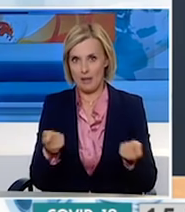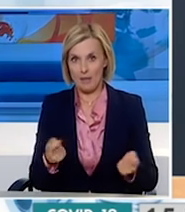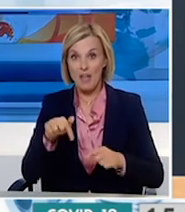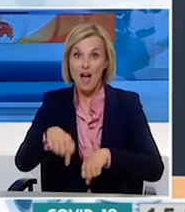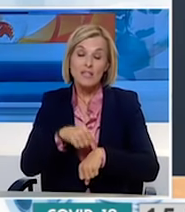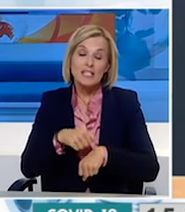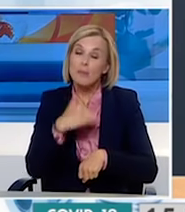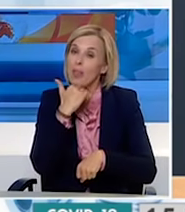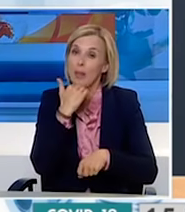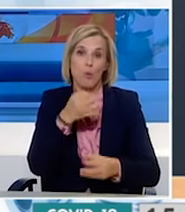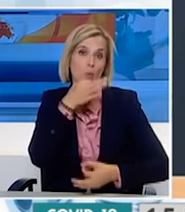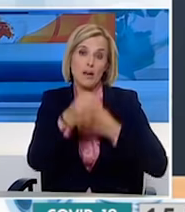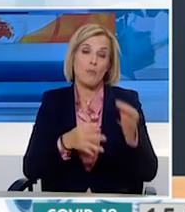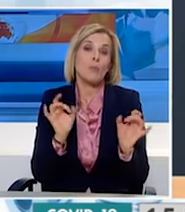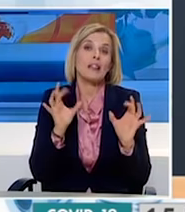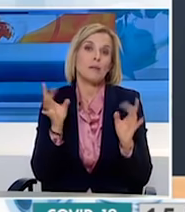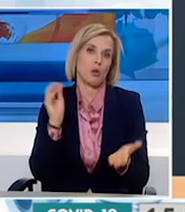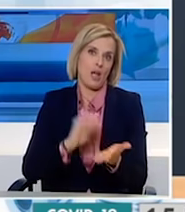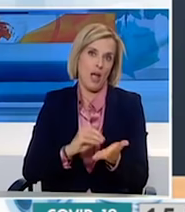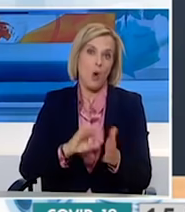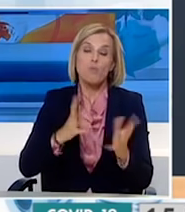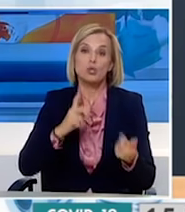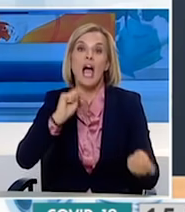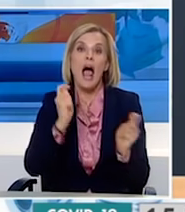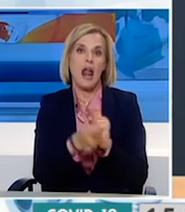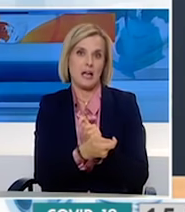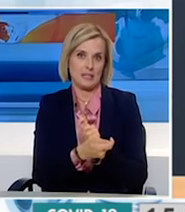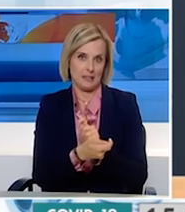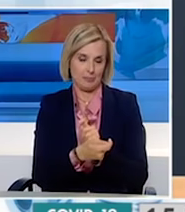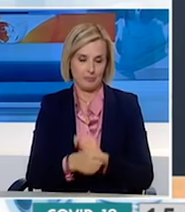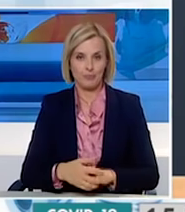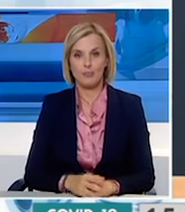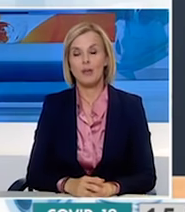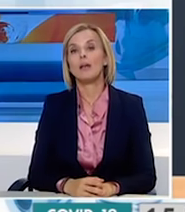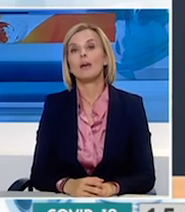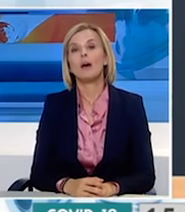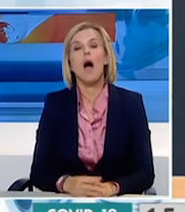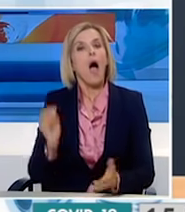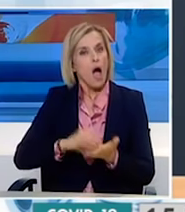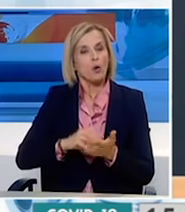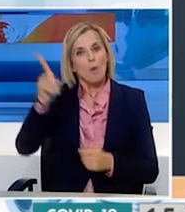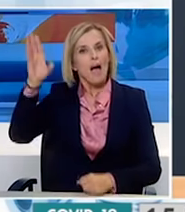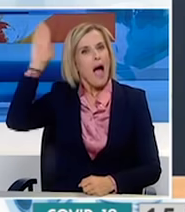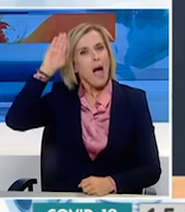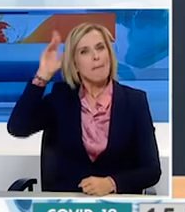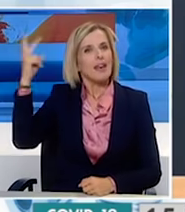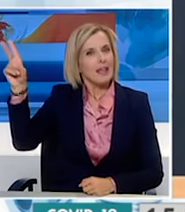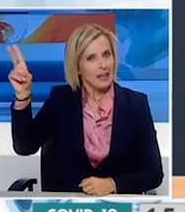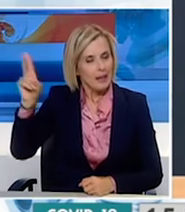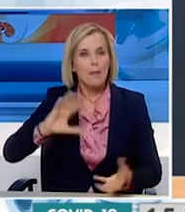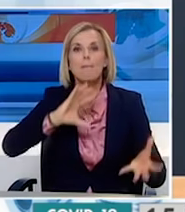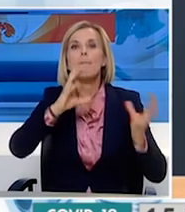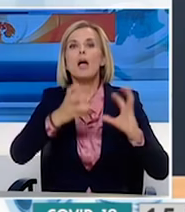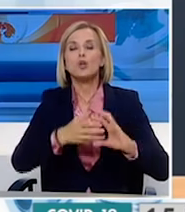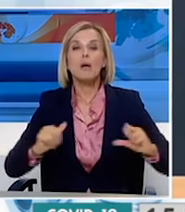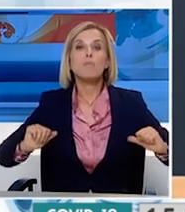τη στιγμή δεν μπορεί να πει κανείς τίποτα για αυτή τη μετάλλαξη. Σε μια δεύτερη αναφορά από τη ΣΥΠΑ και από την Παγκόσμια Πρωτοβουλία για την Κοινή